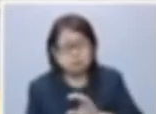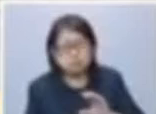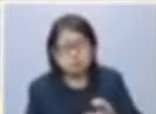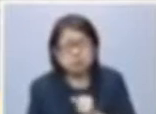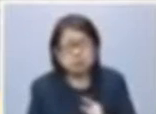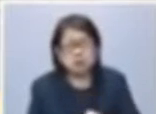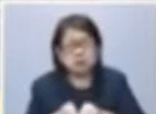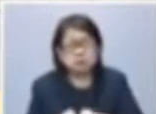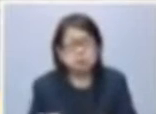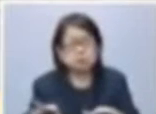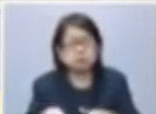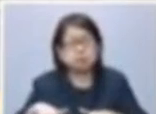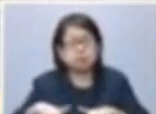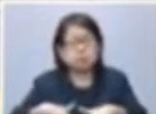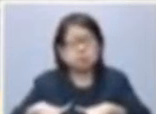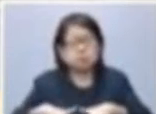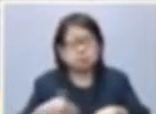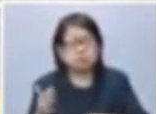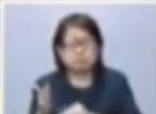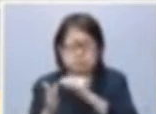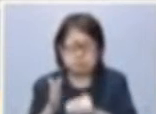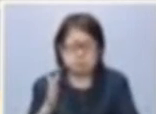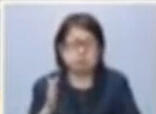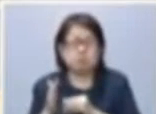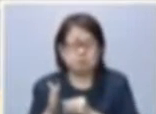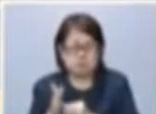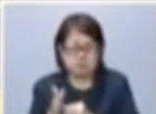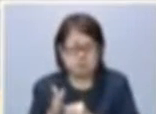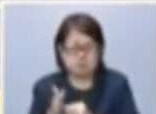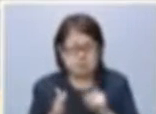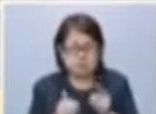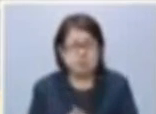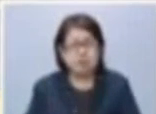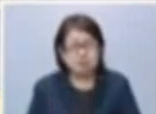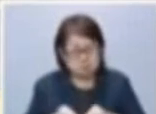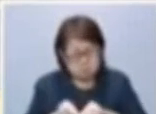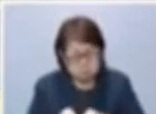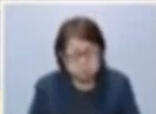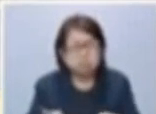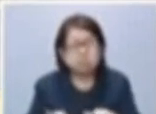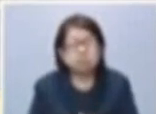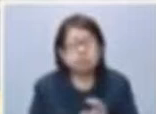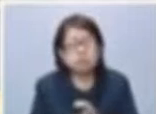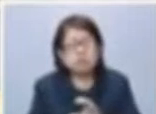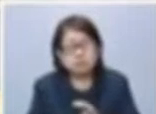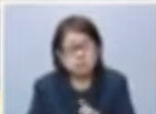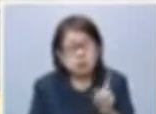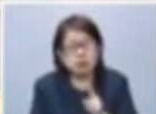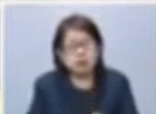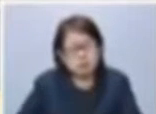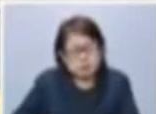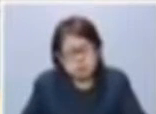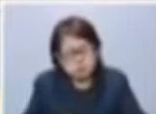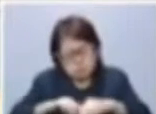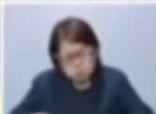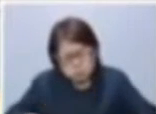ายให้พี่น้องของเรานี้ได้รับไปเพื่อจะได้ขุดลอกหนองบึง